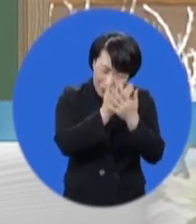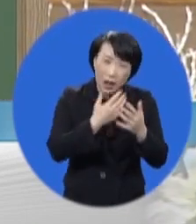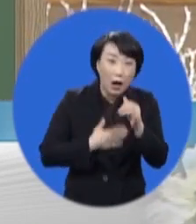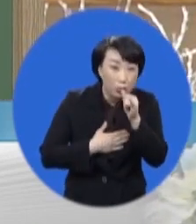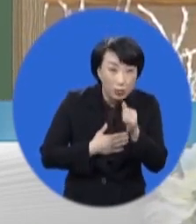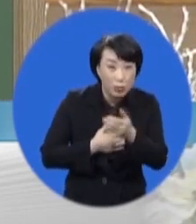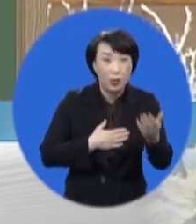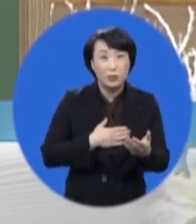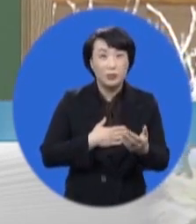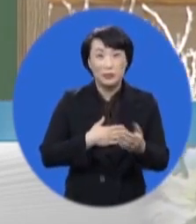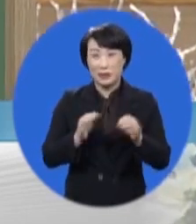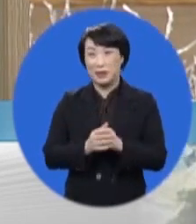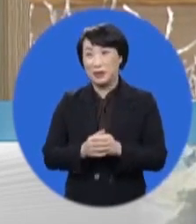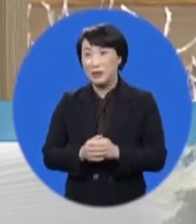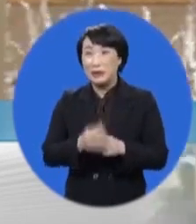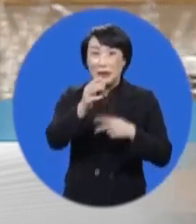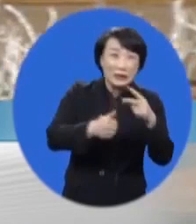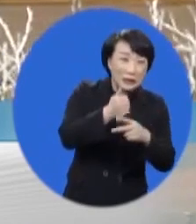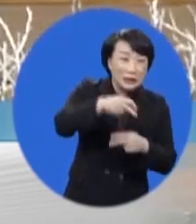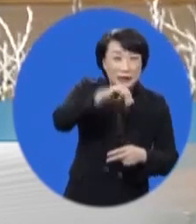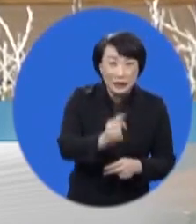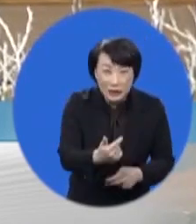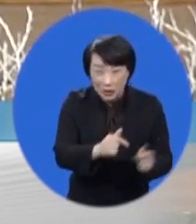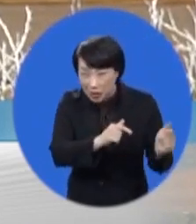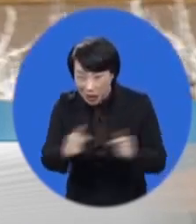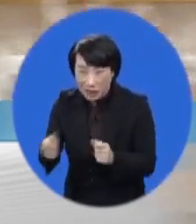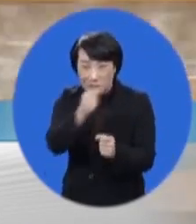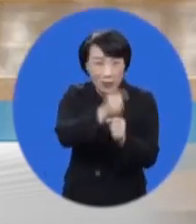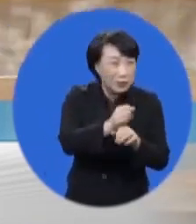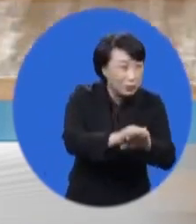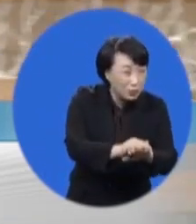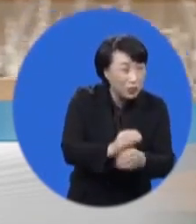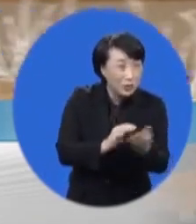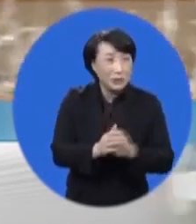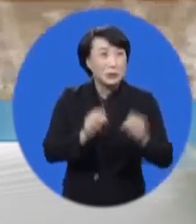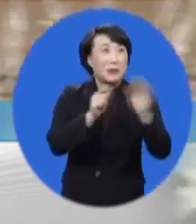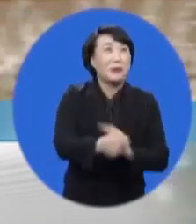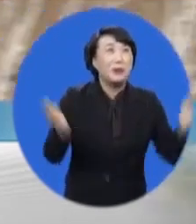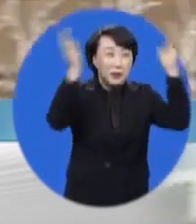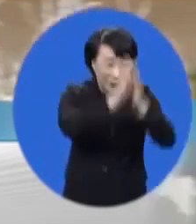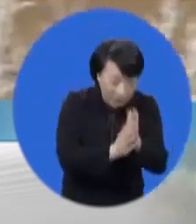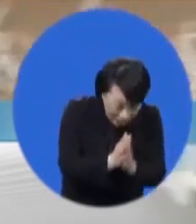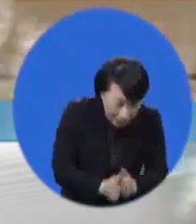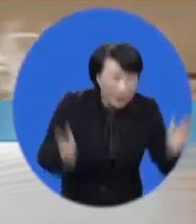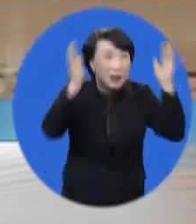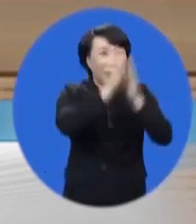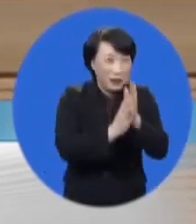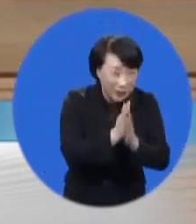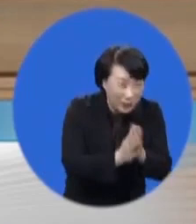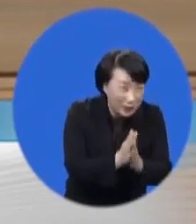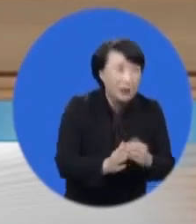알기 때문에 이신 저신을 다 만들어 놓고 거기 가서 빌고, 그리고